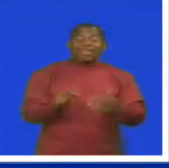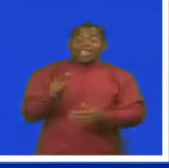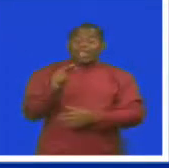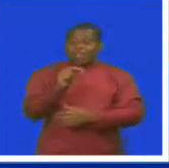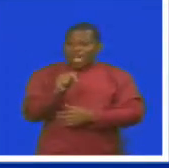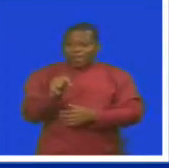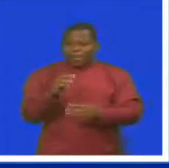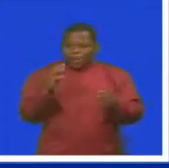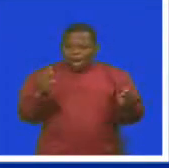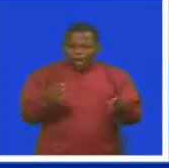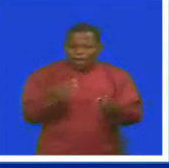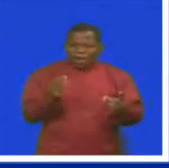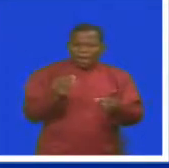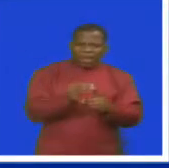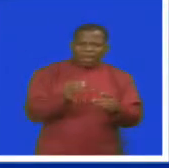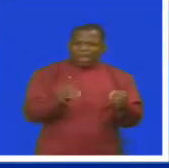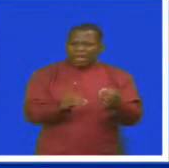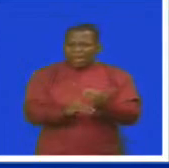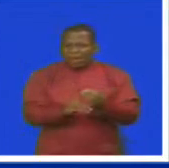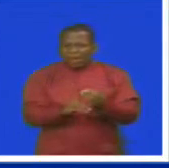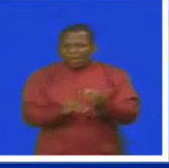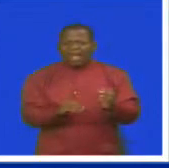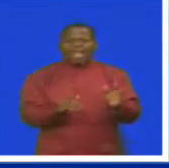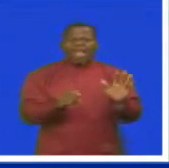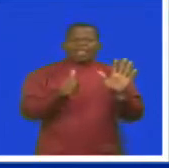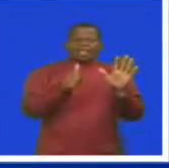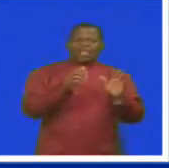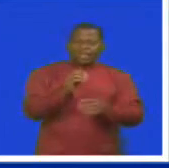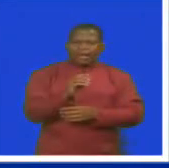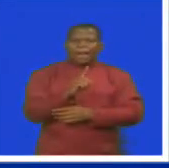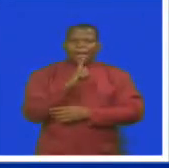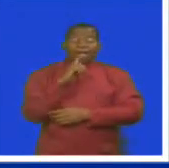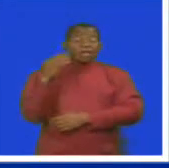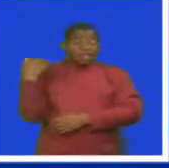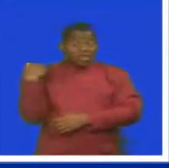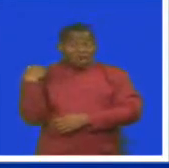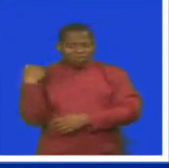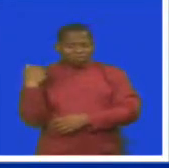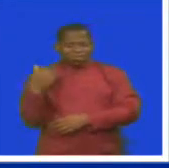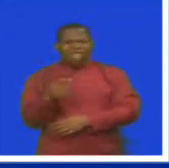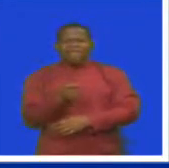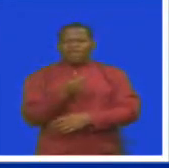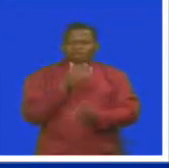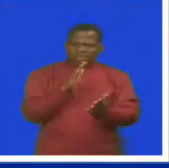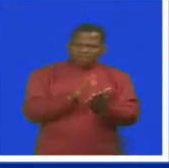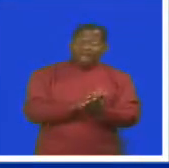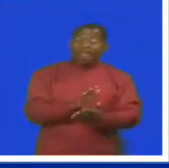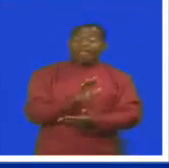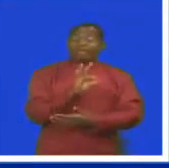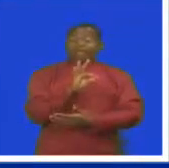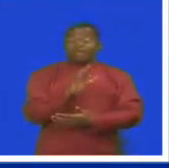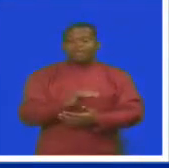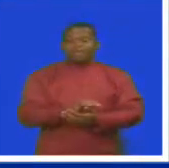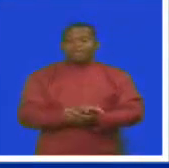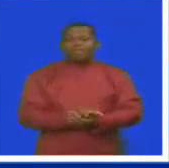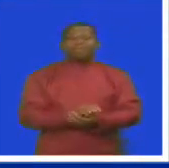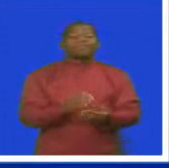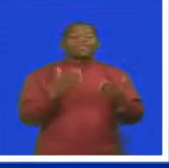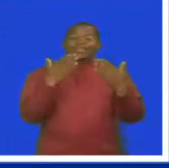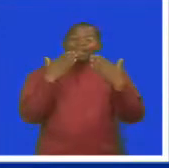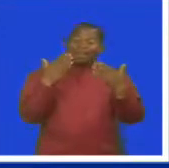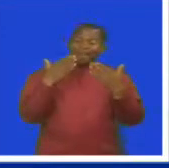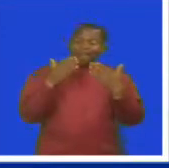se record about 3 itolo bese 13 so uyabona lo singendeka kube vele iyangena le second wave siyavuma kakhulu